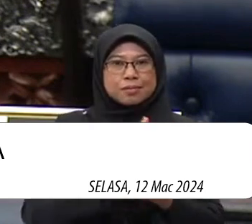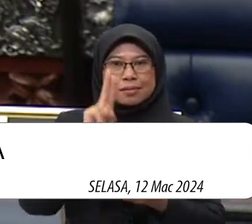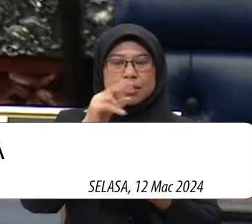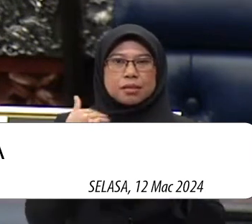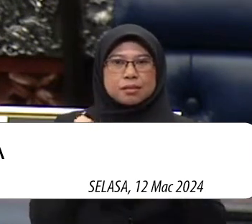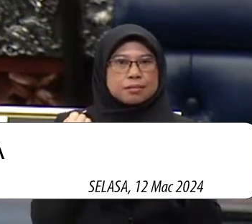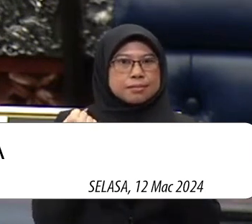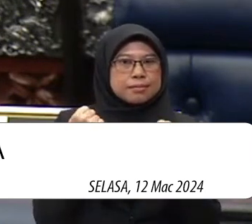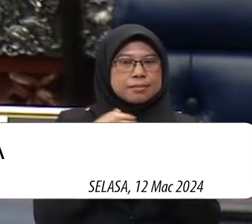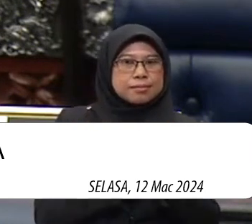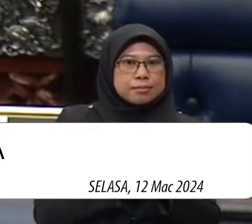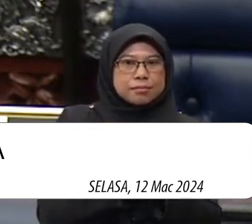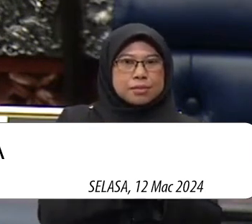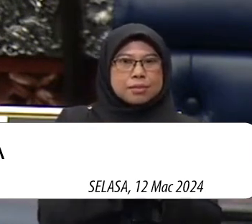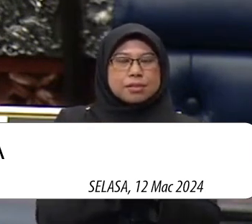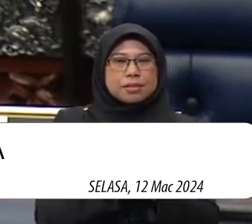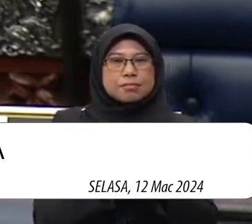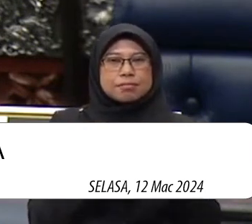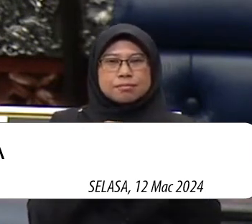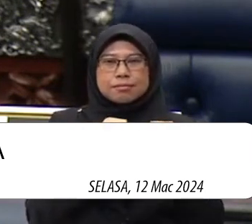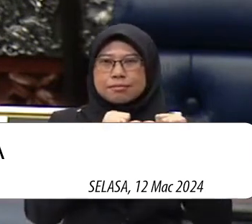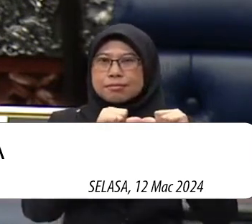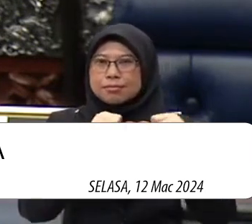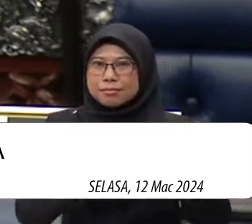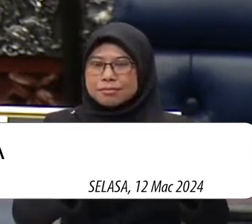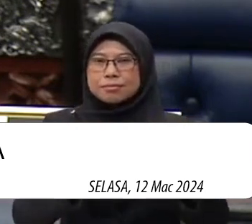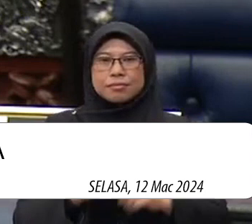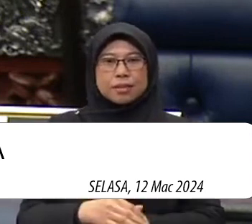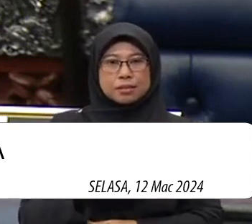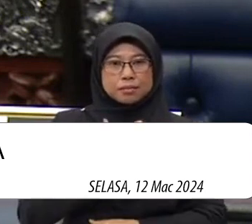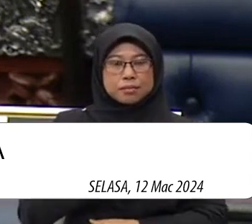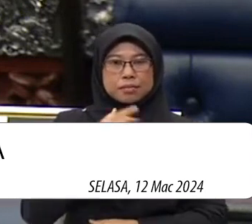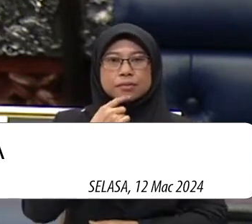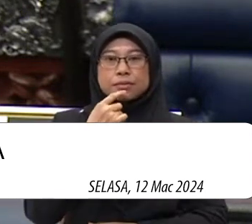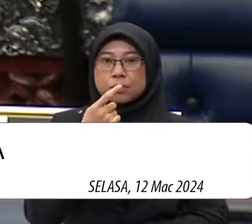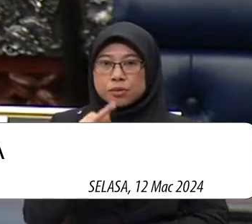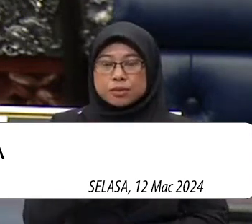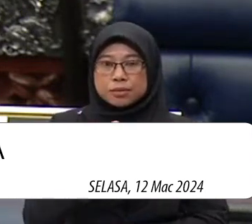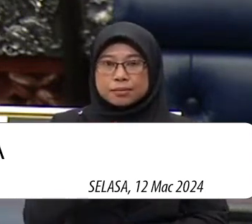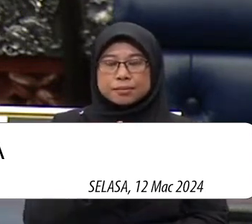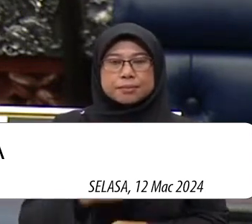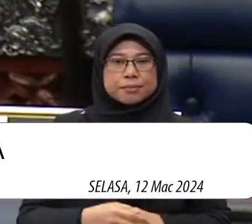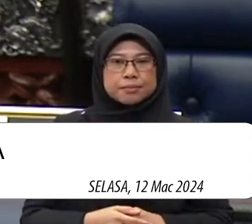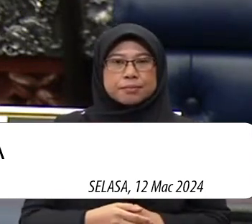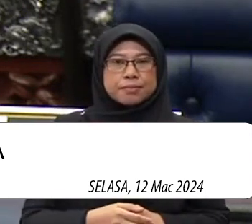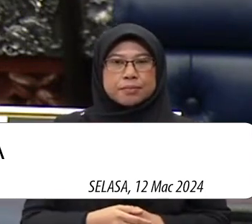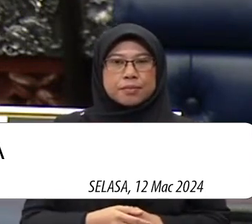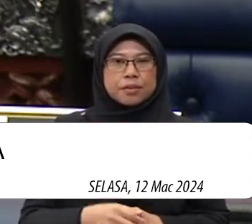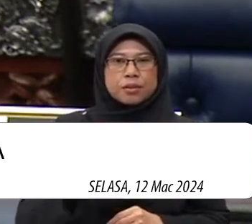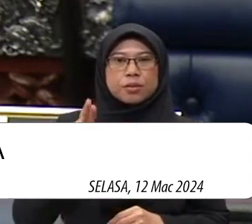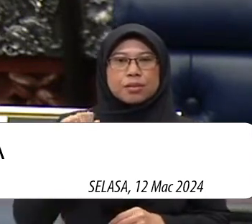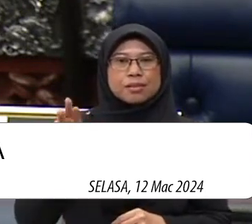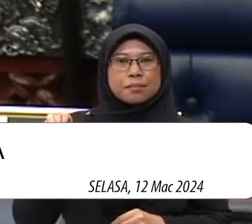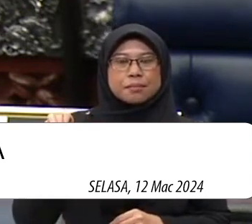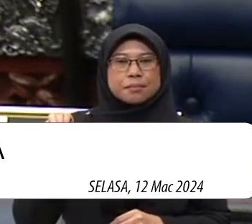kekuatan dalam bidang sustainability dan ingin saya Sebutkan di sini bahawam